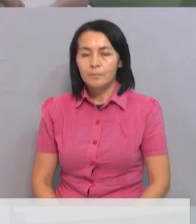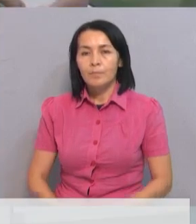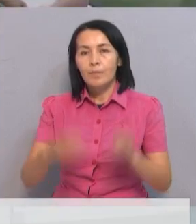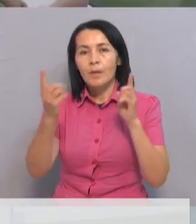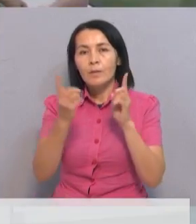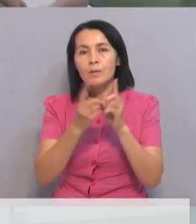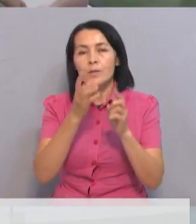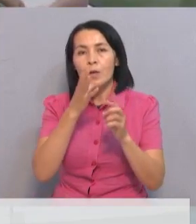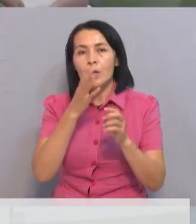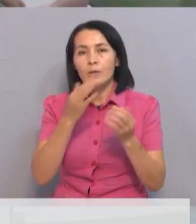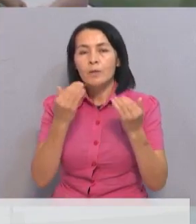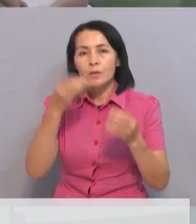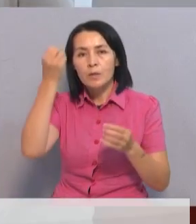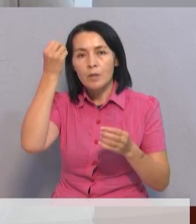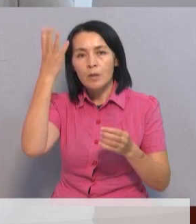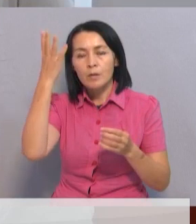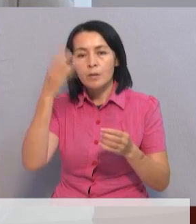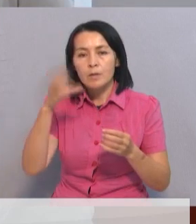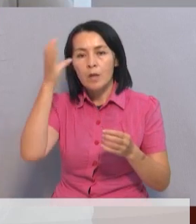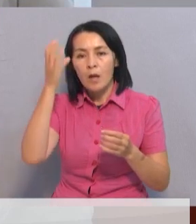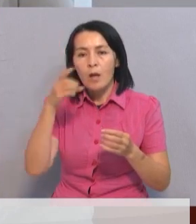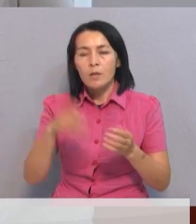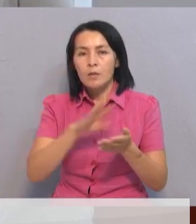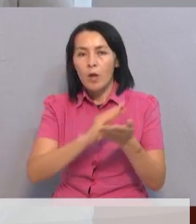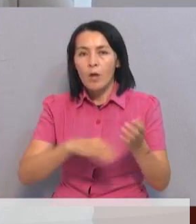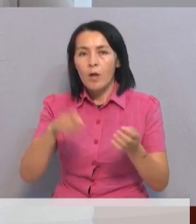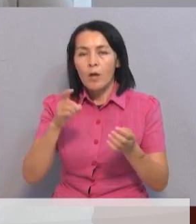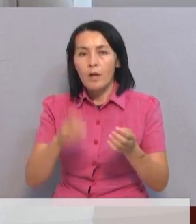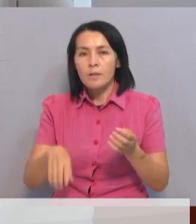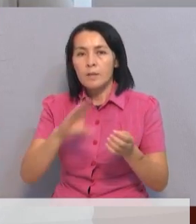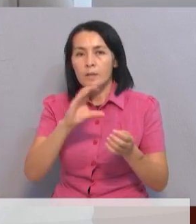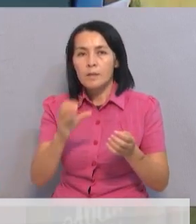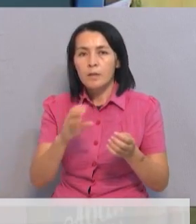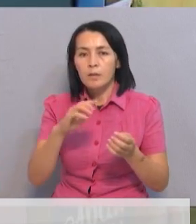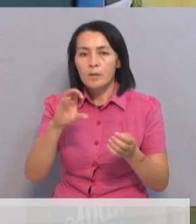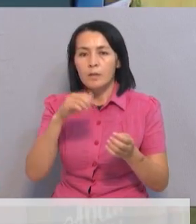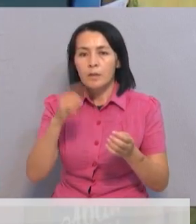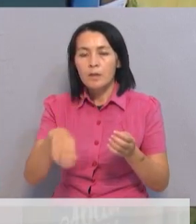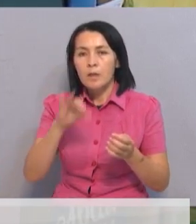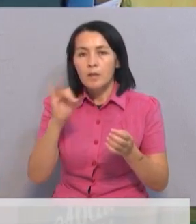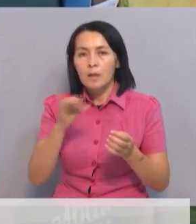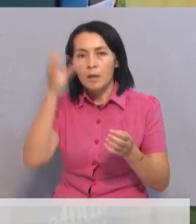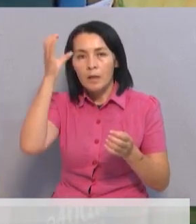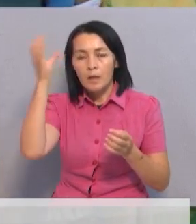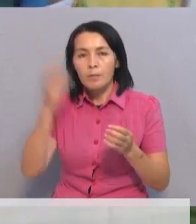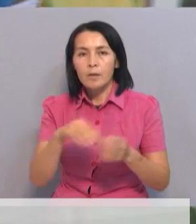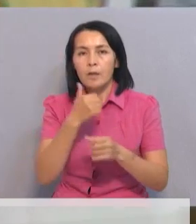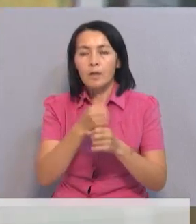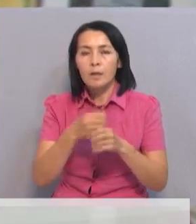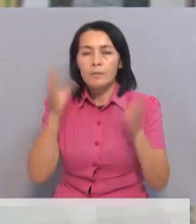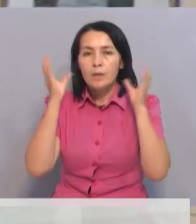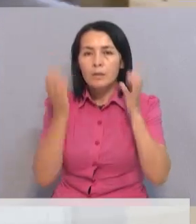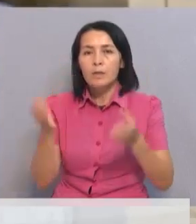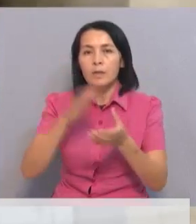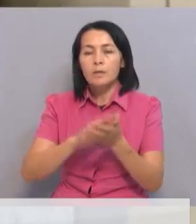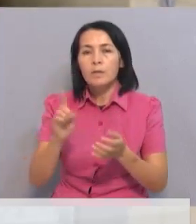Басқосу барысында филология ғылымдарының докторы, профессор, журналист, ғалым Сейдулла Садық, тарих ғылымдарының кандидаты, доцент, дінтанушы